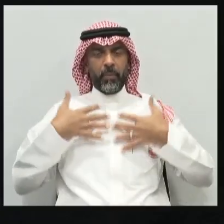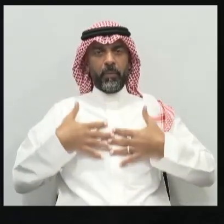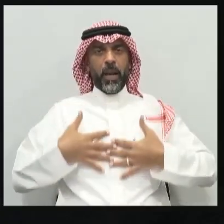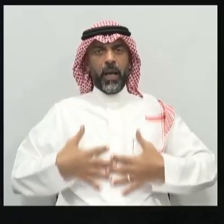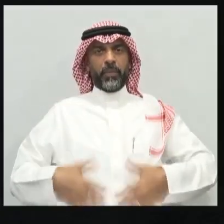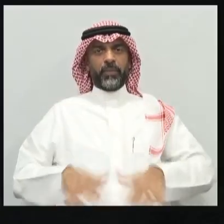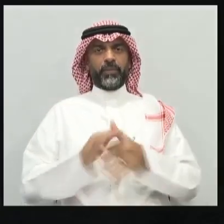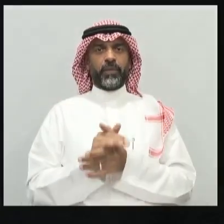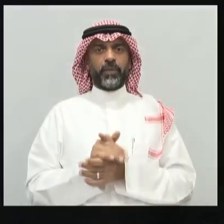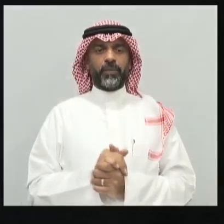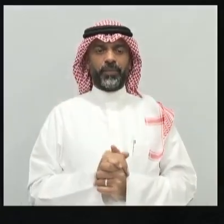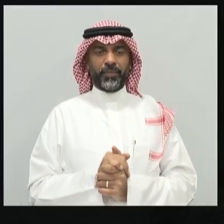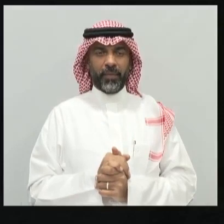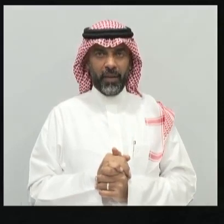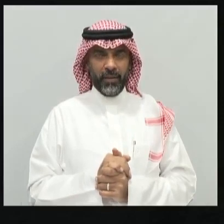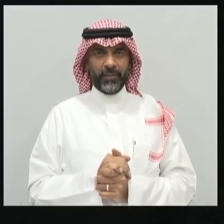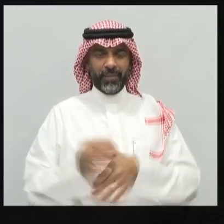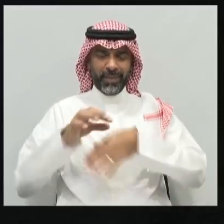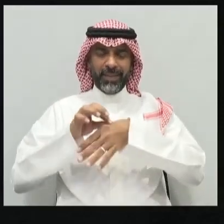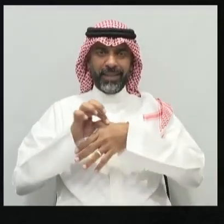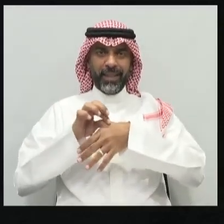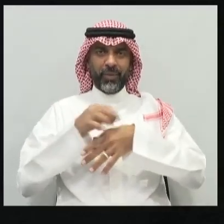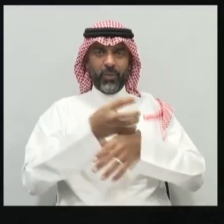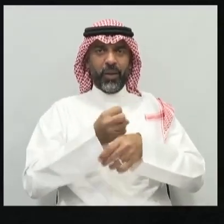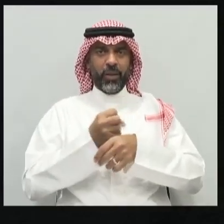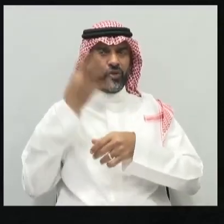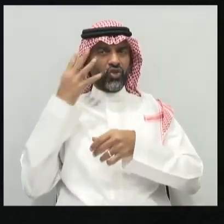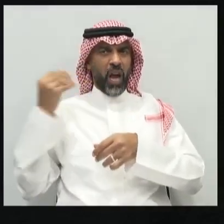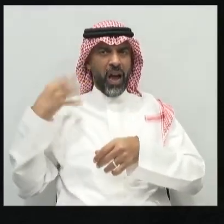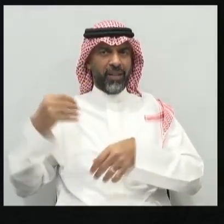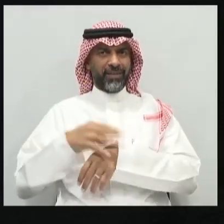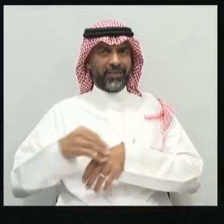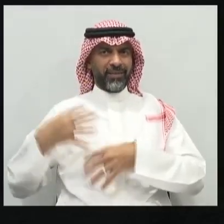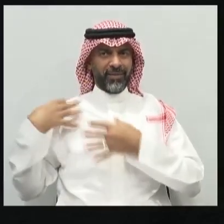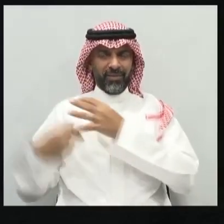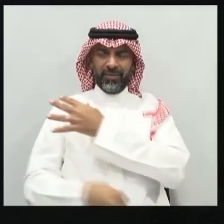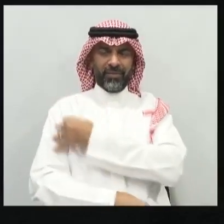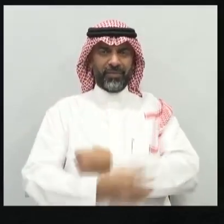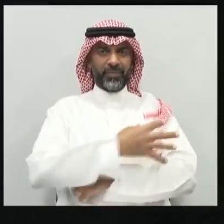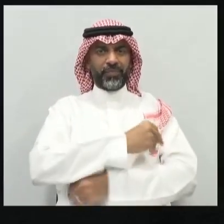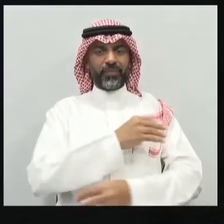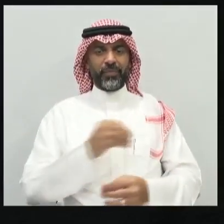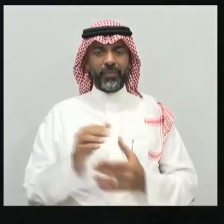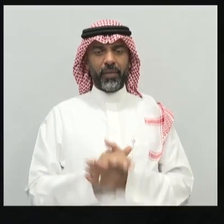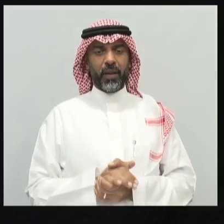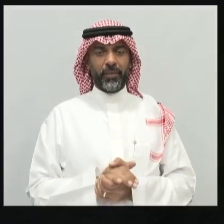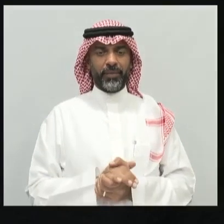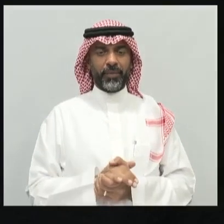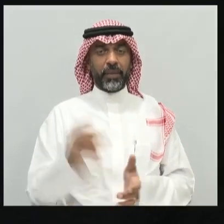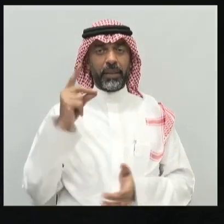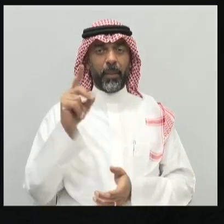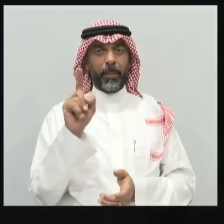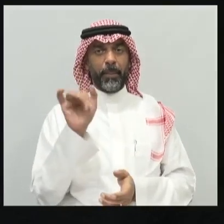الحيوانات استخدمناها جلود الحيوانات مثلا الشعر او الفرو وسميناها طبيعي لماذا سميناها